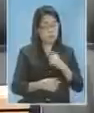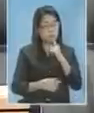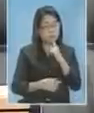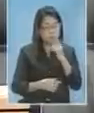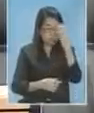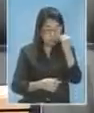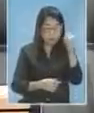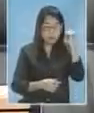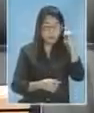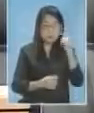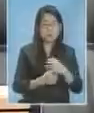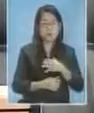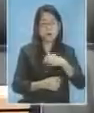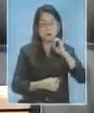เรียนว่